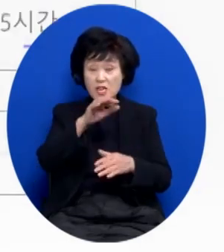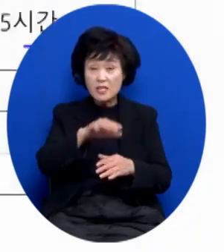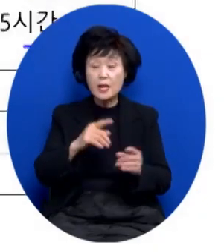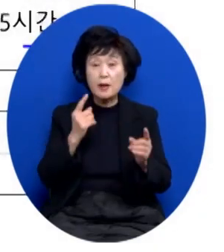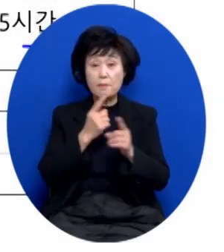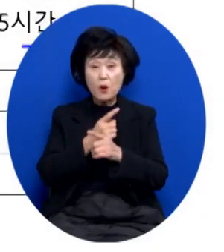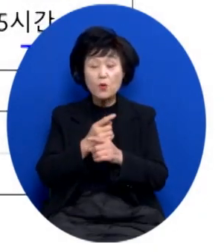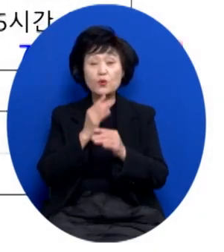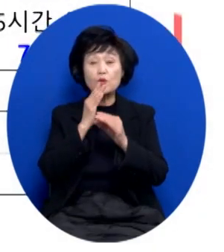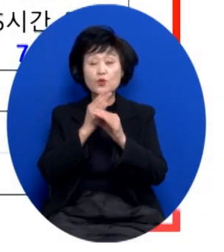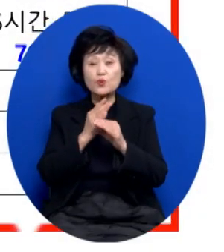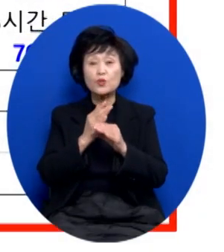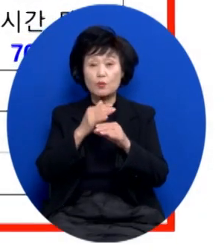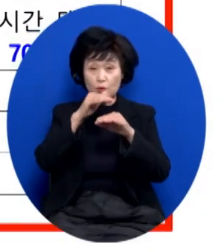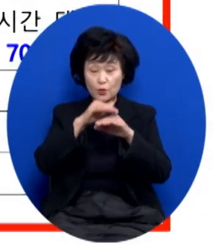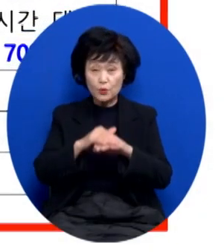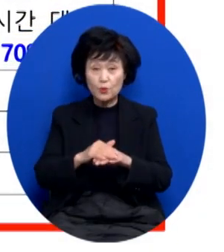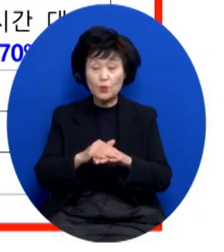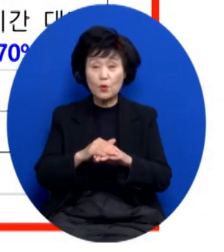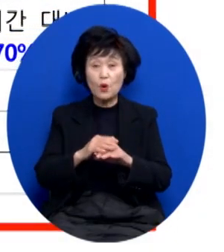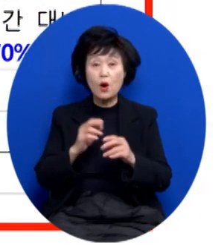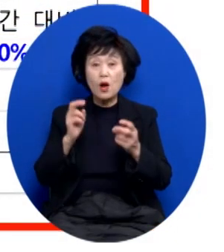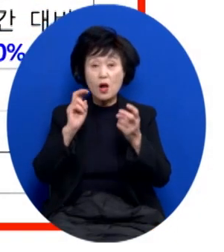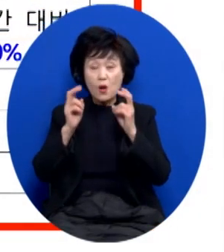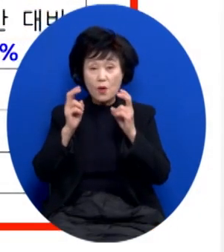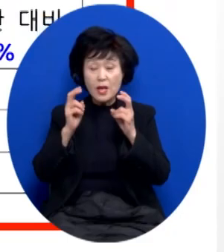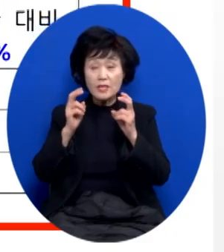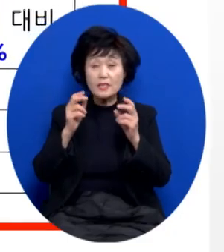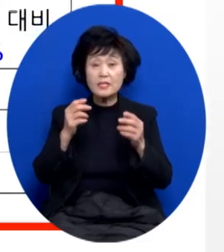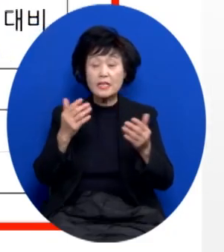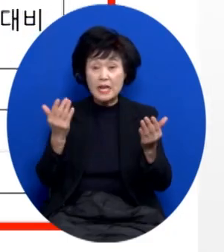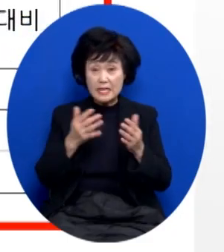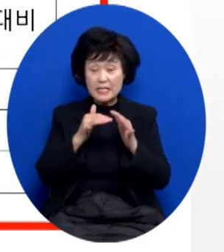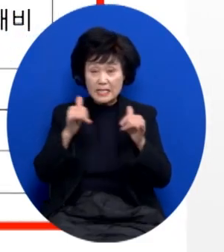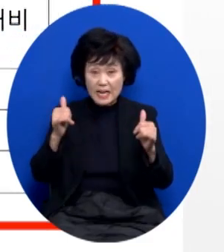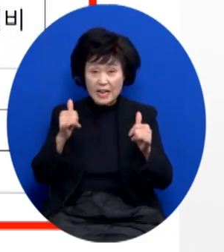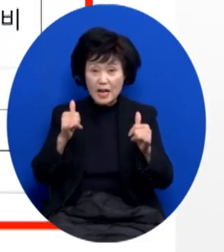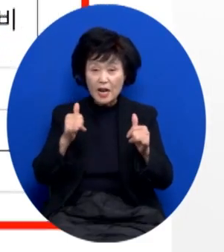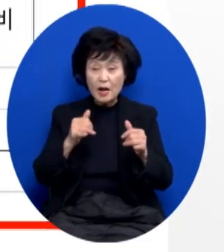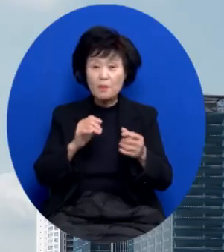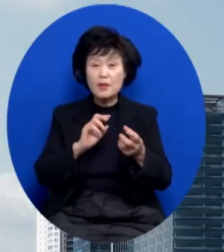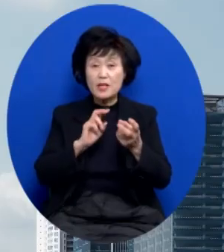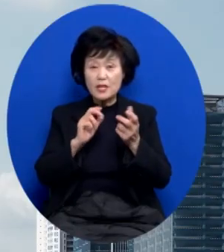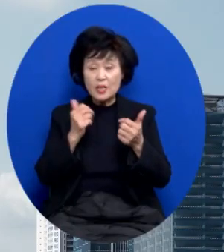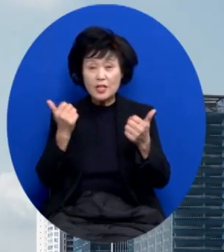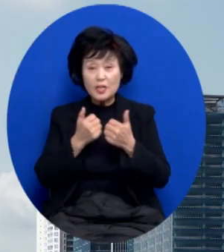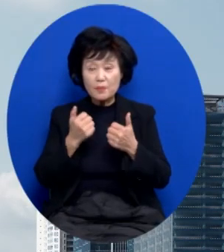데 중점을 두고 노사 간 분쟁을 극복하는 데 해결책이 될 수 있다고 밝혔습니다.